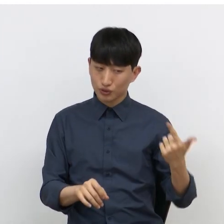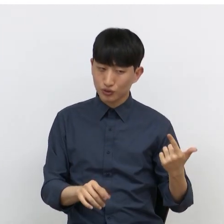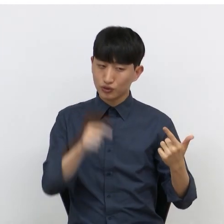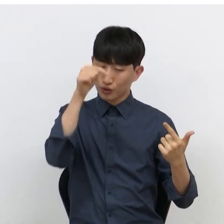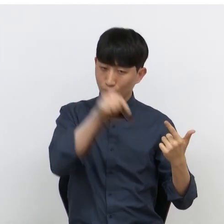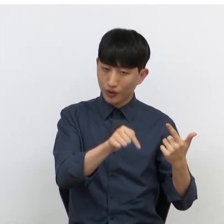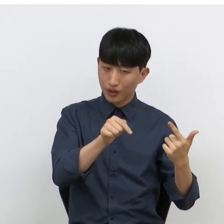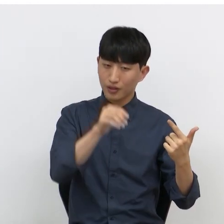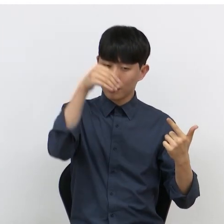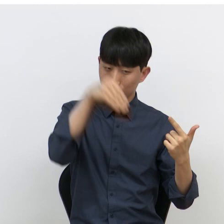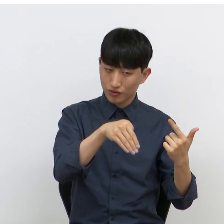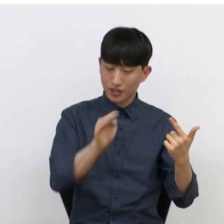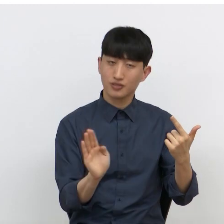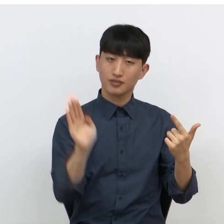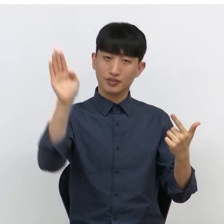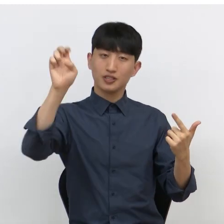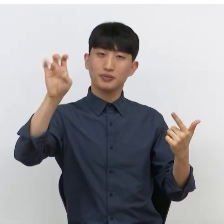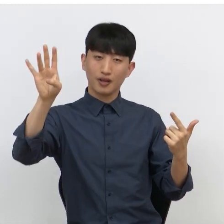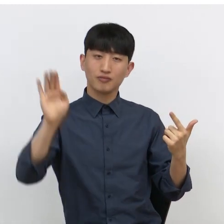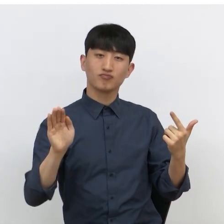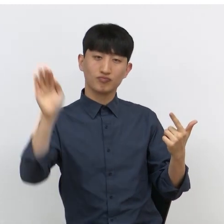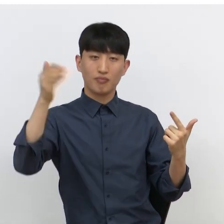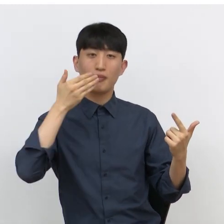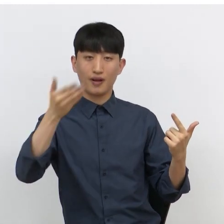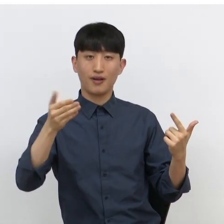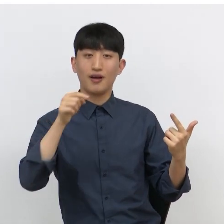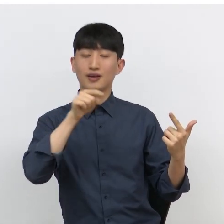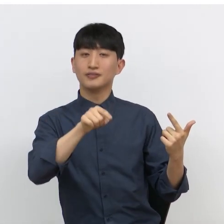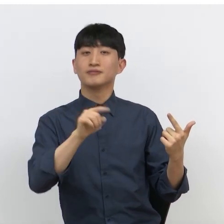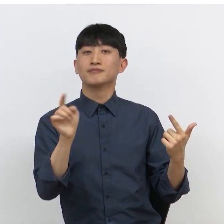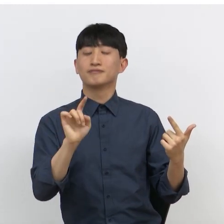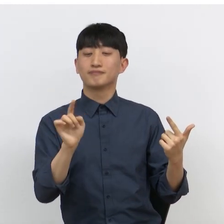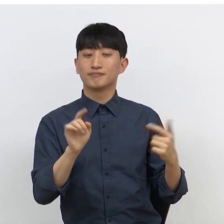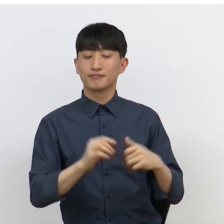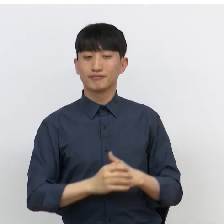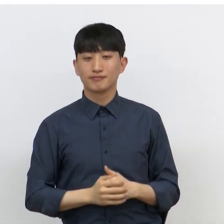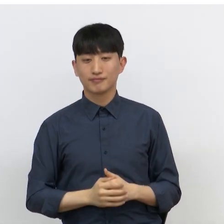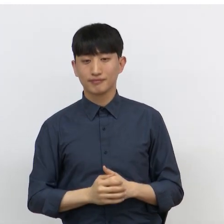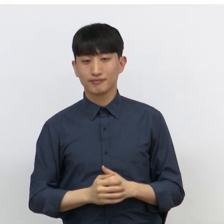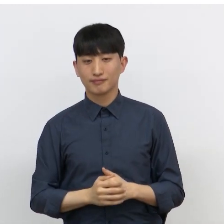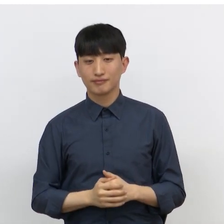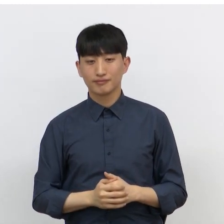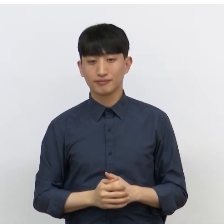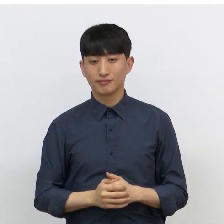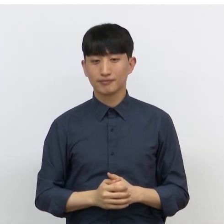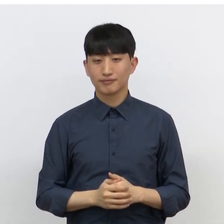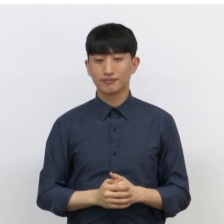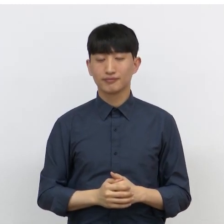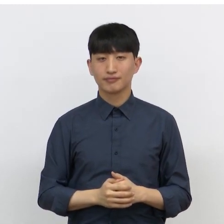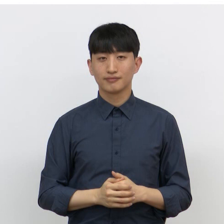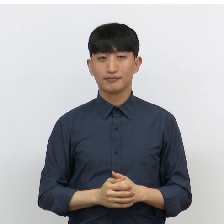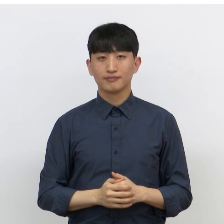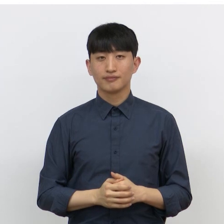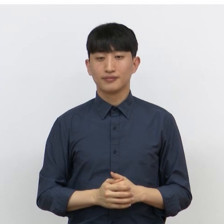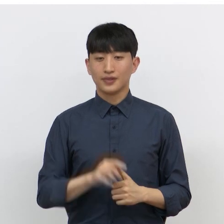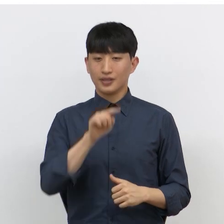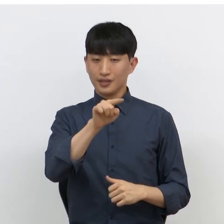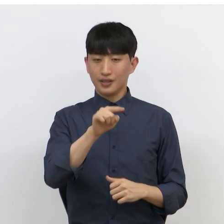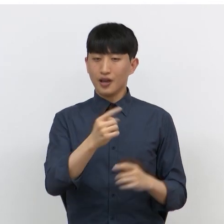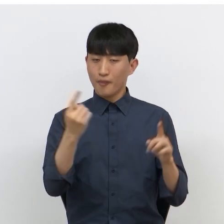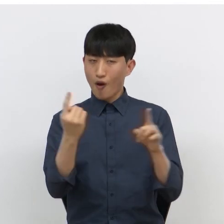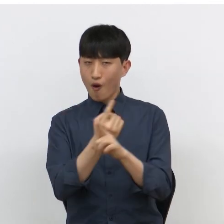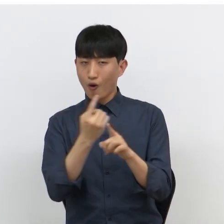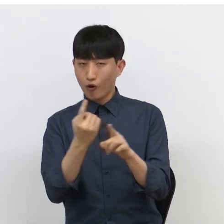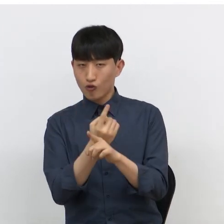올라가거나 뭐 이렇게 될 수가 있는 거거든요. 그래서 만약에 이게 지금 보시는 것처럼 이 라우드니스 그로스 변수가